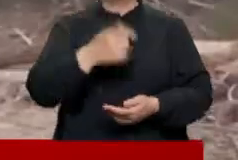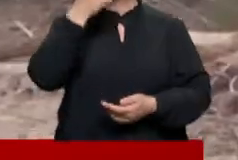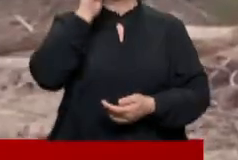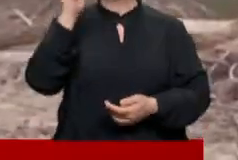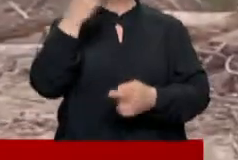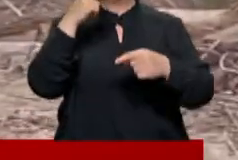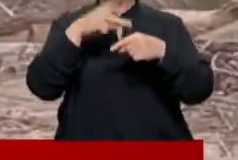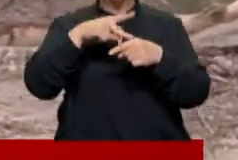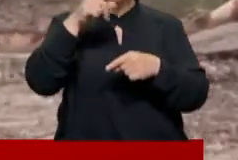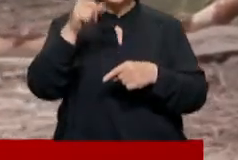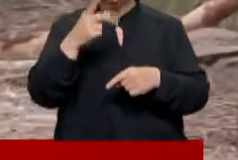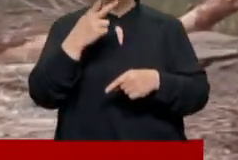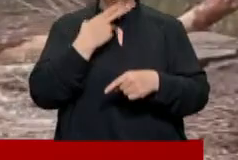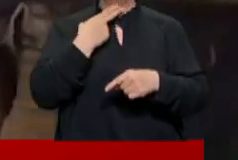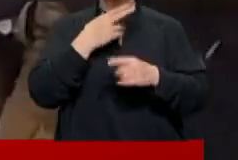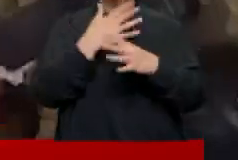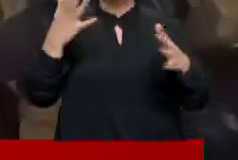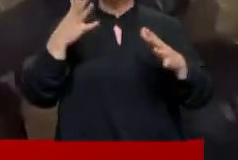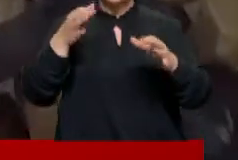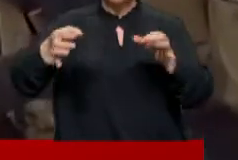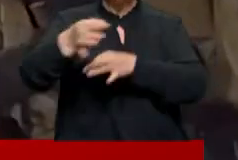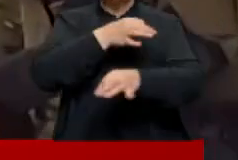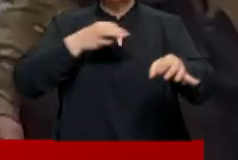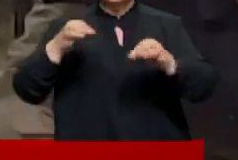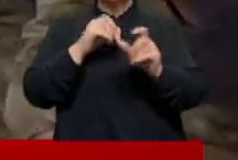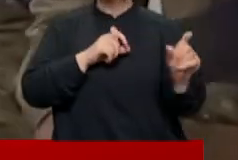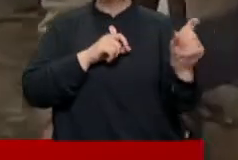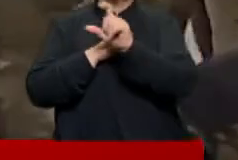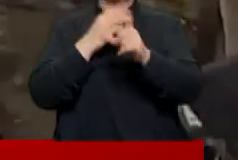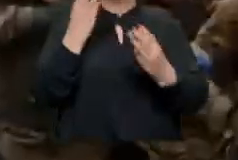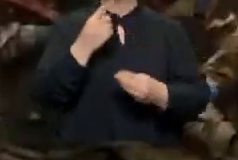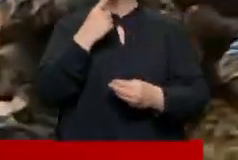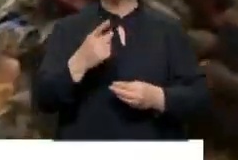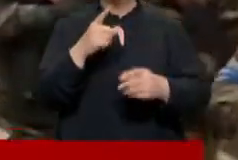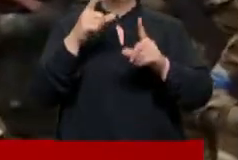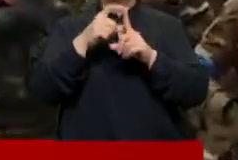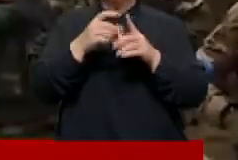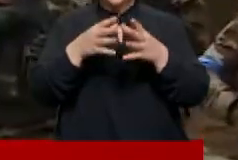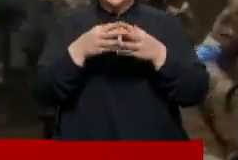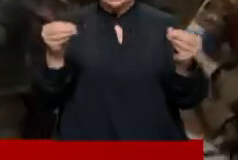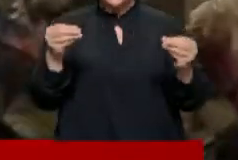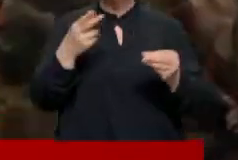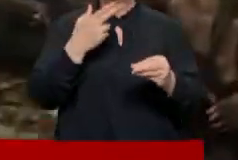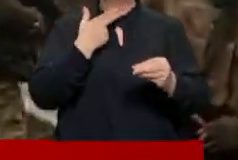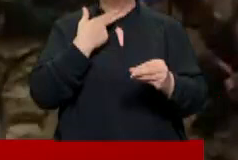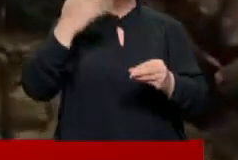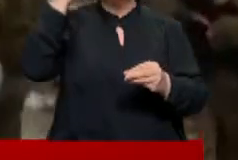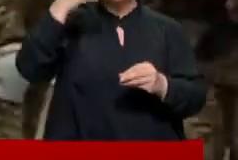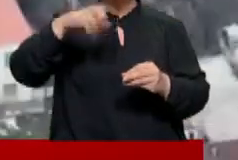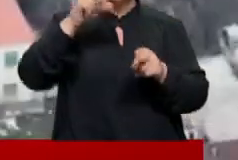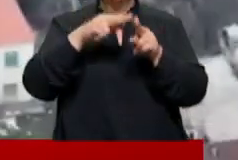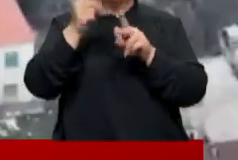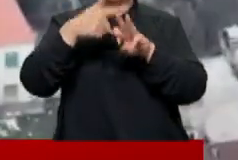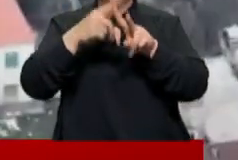Ukrayna lideri Zelenski, Rusya'nın büyük çaplı harekatına yanıt vereceğiz dedi. Donbas kaybedilirse Rusya'nın başkent